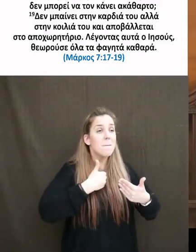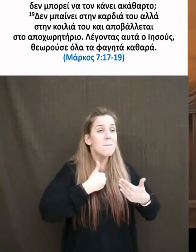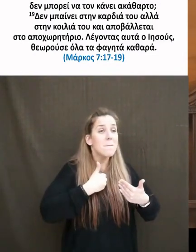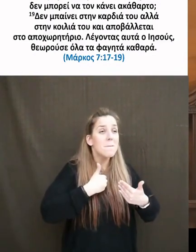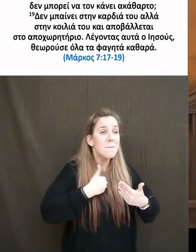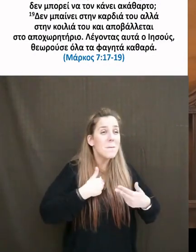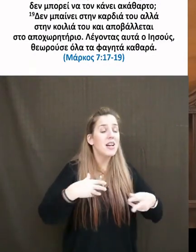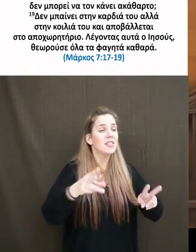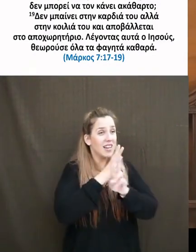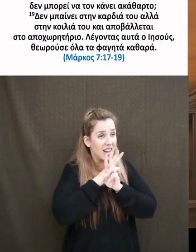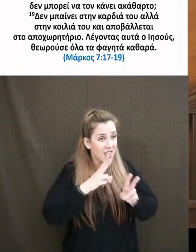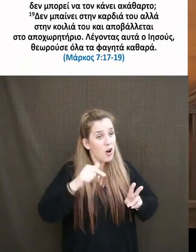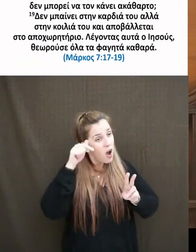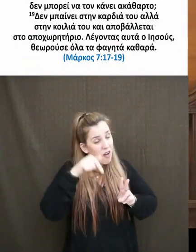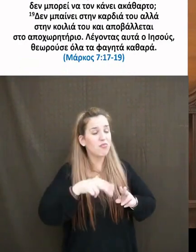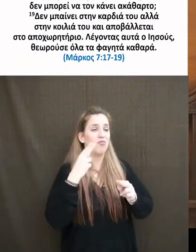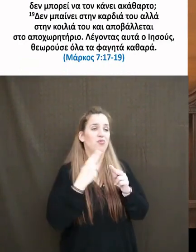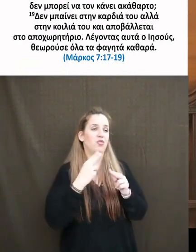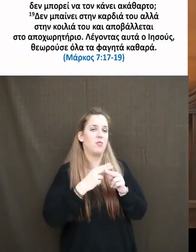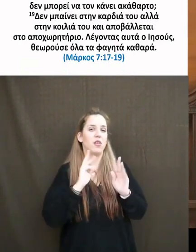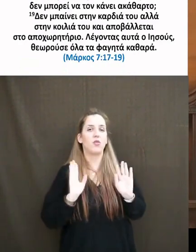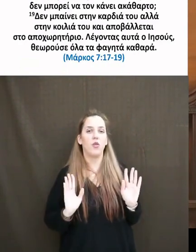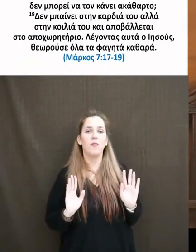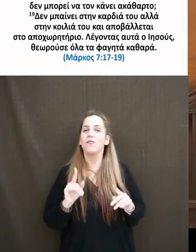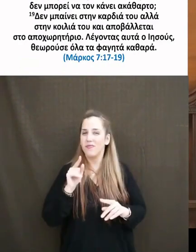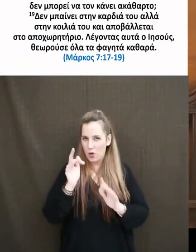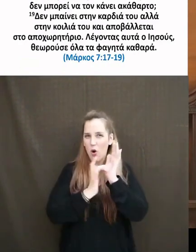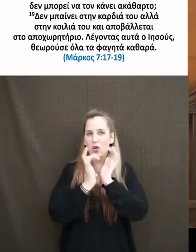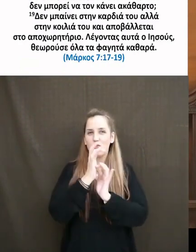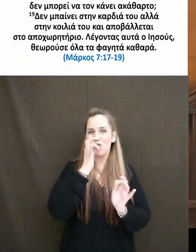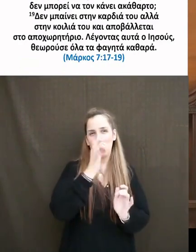που βλέπει την καρδιά, το